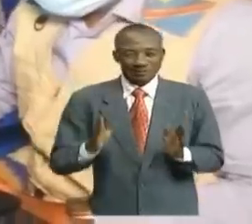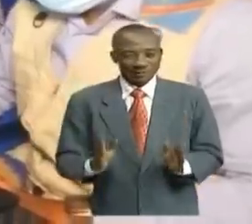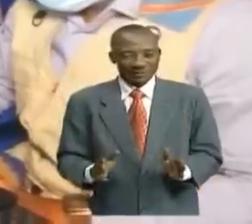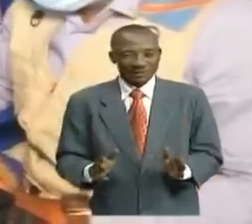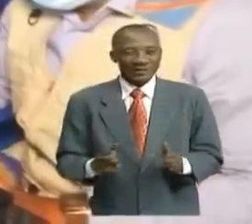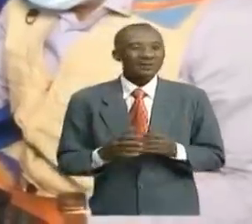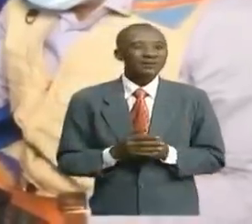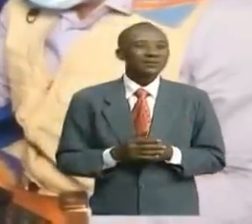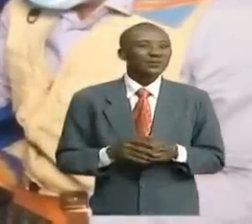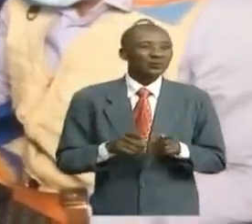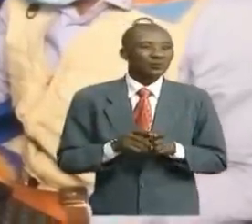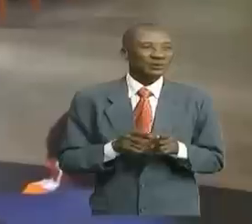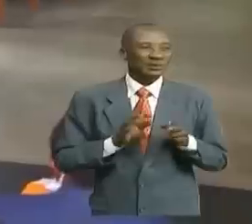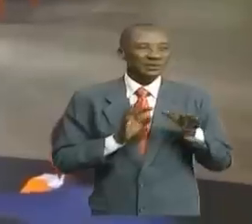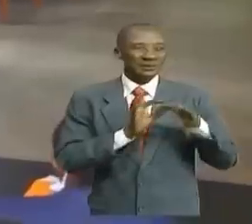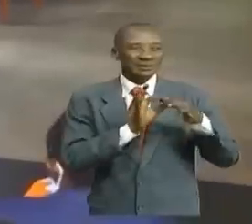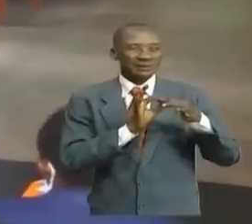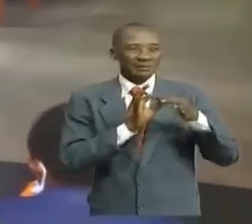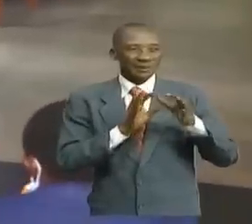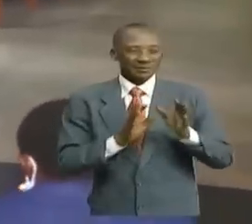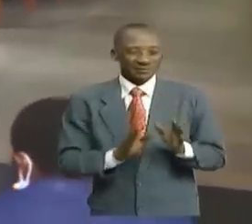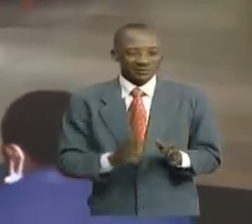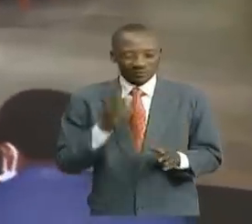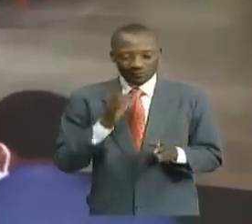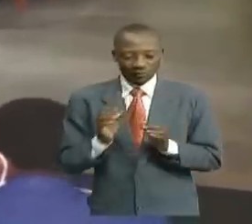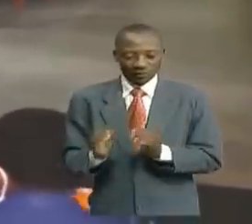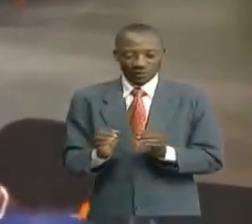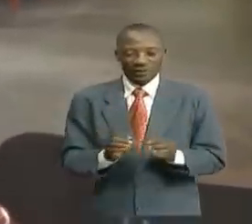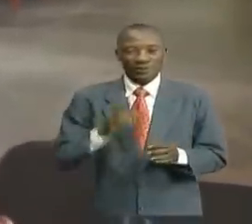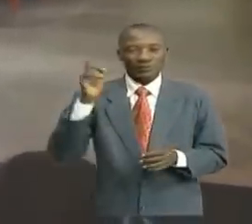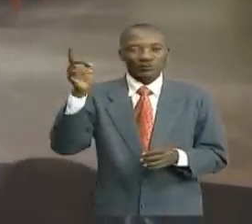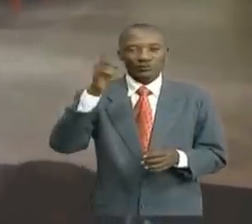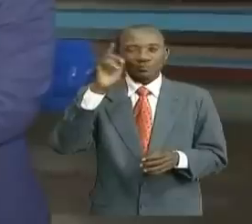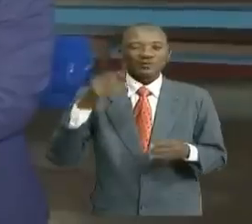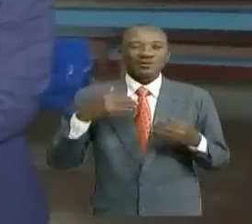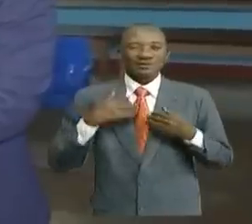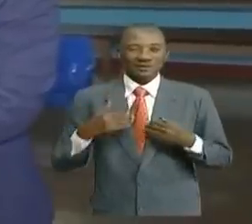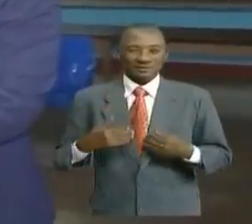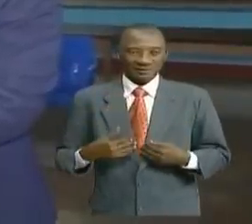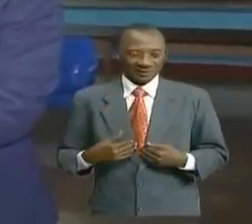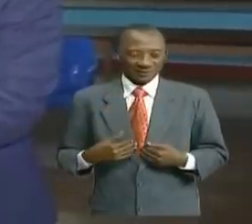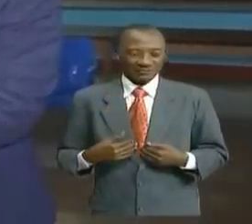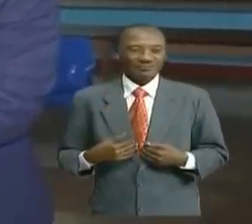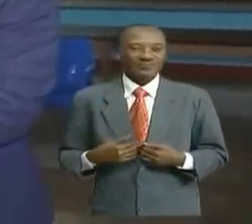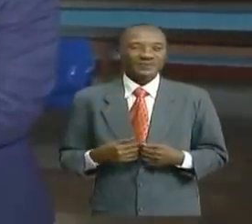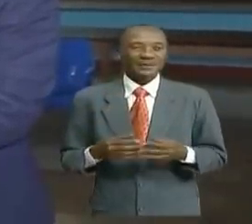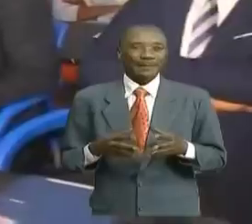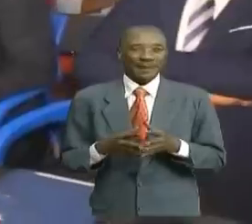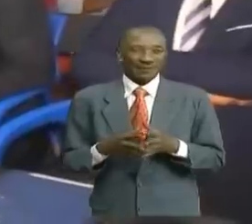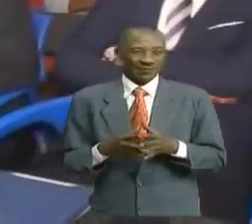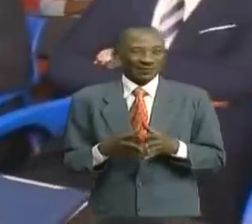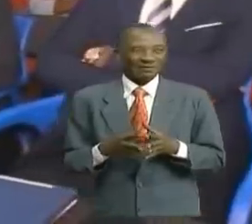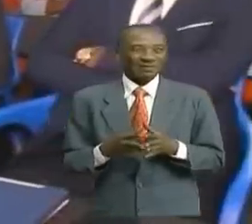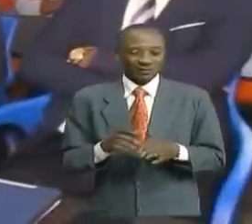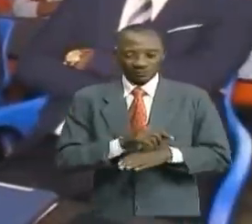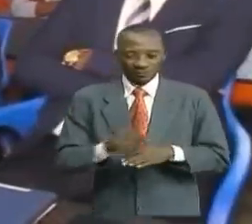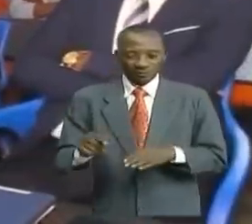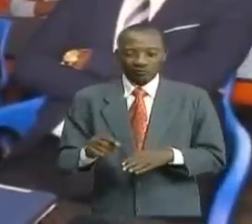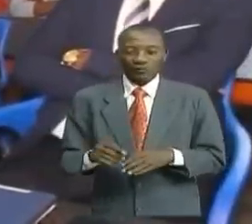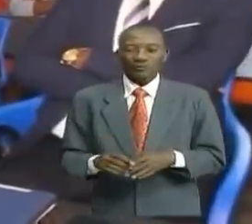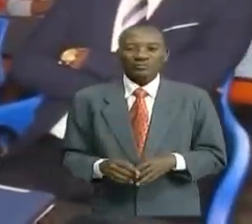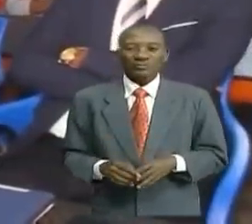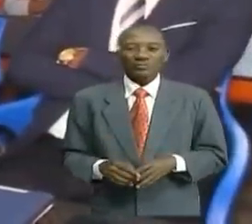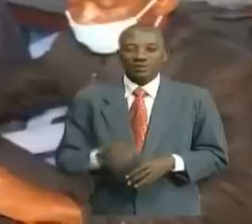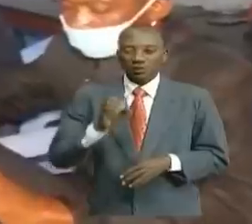que les partenaires que l'Organisation mondiale de la santé, par l'entremise de la division provinciale de la santé Haut-Lomami, a organisé une journée